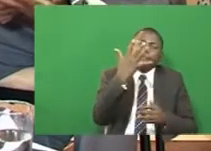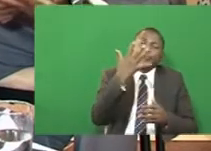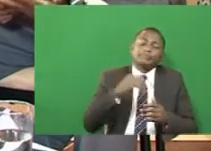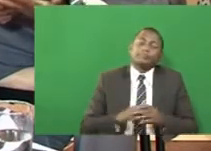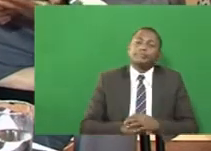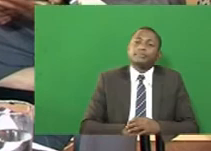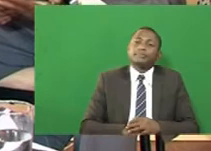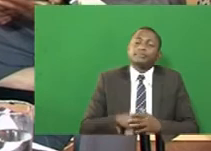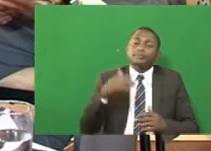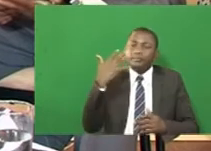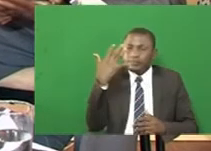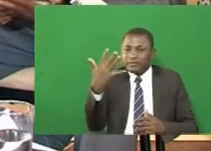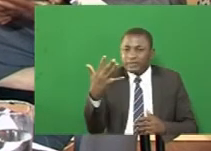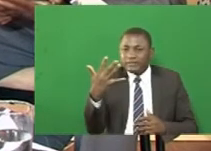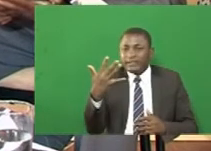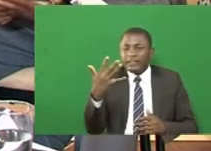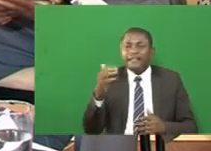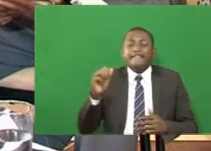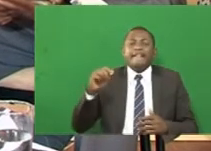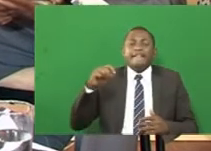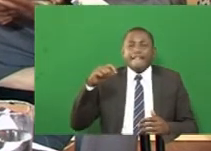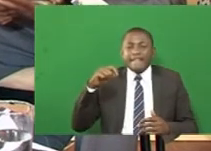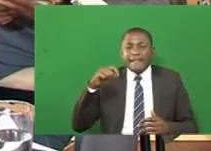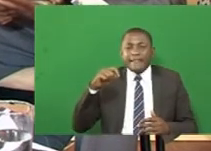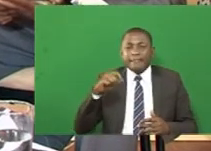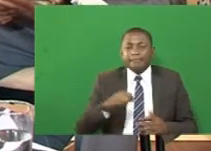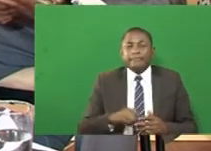Ehe. Nemwedzi wekutanga nezv